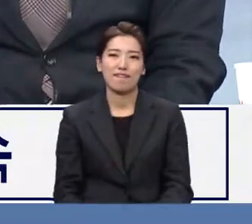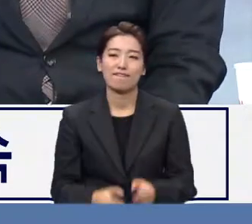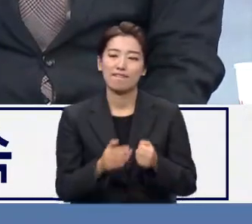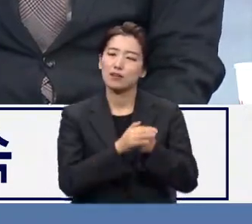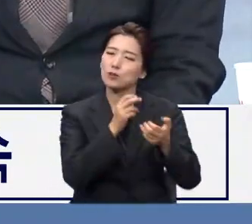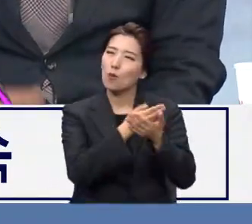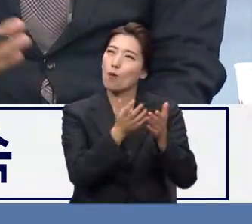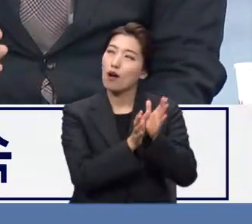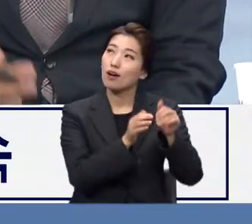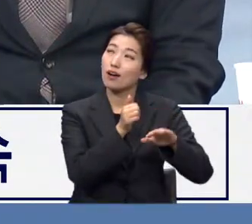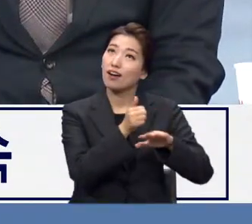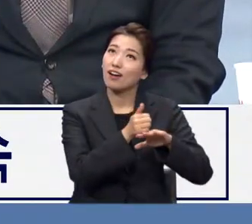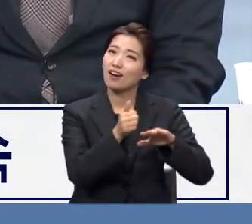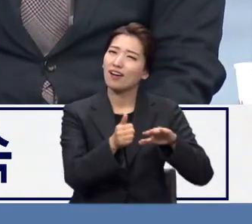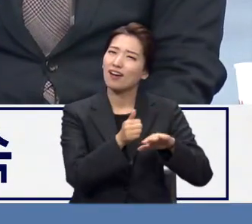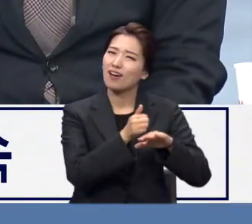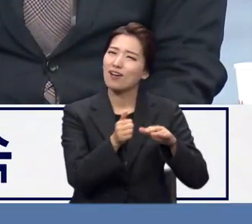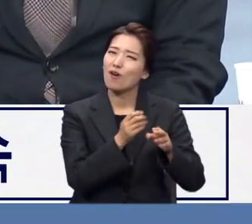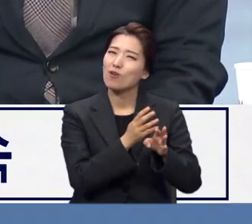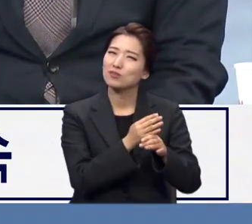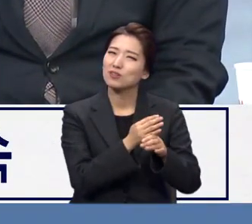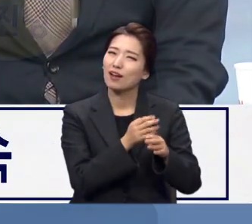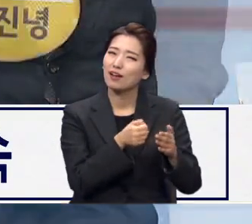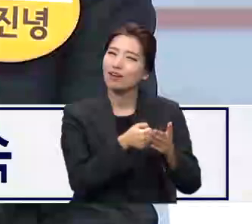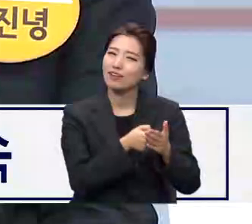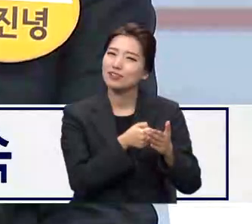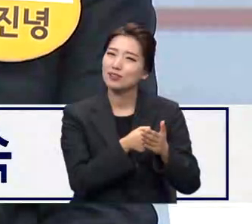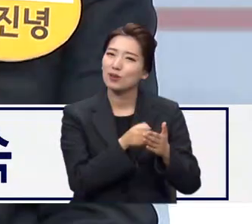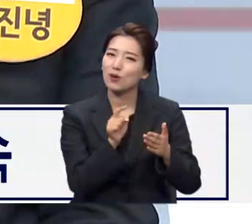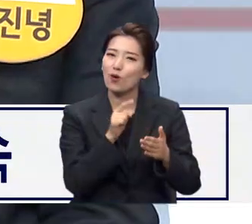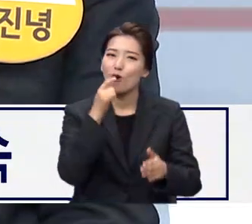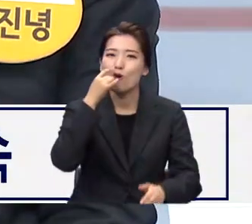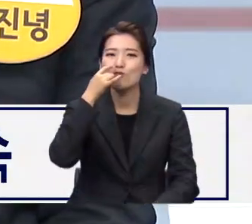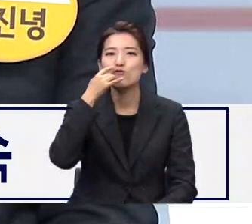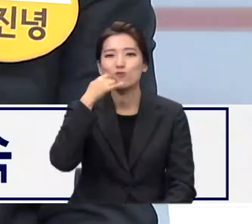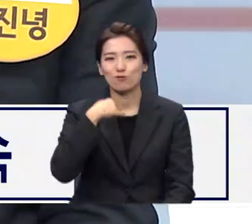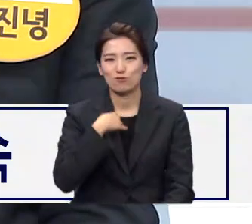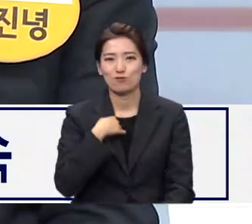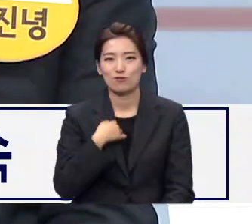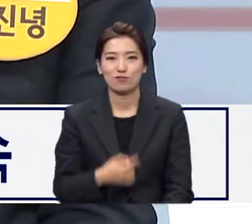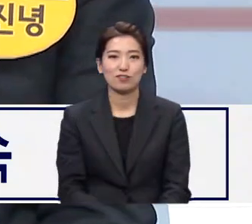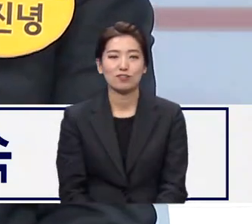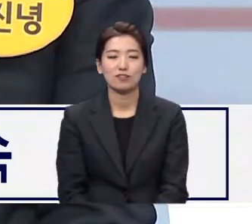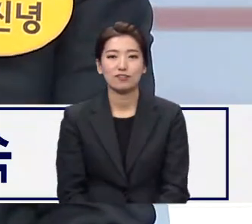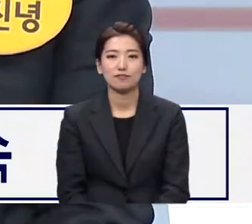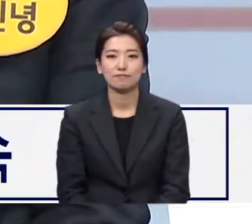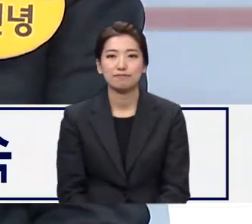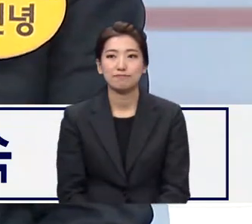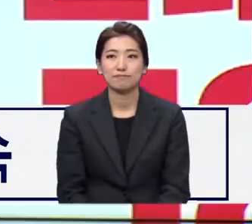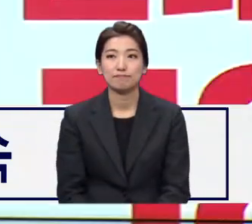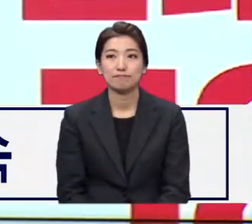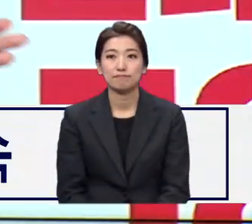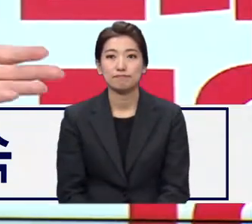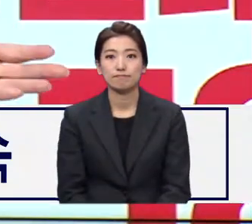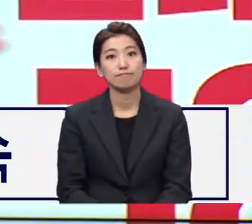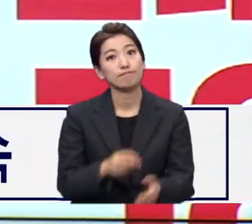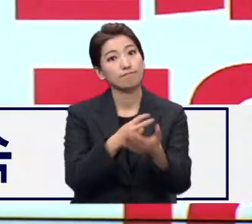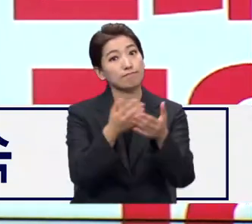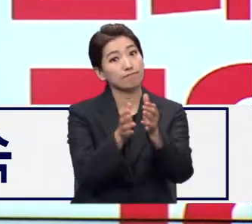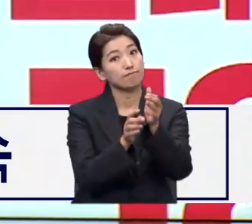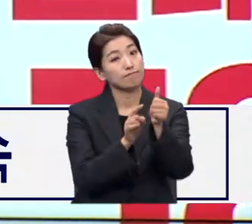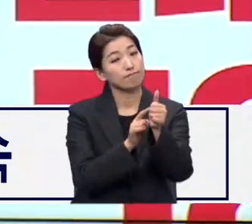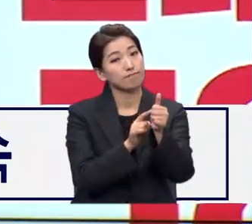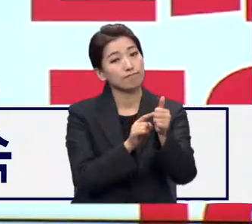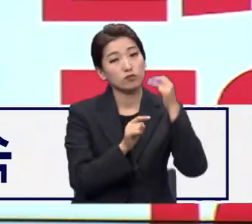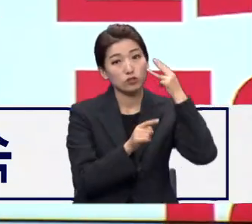모습이 그러한 결단이 언제가 될지 뭐 저 개인적으로 좀 그 궁금하기도 합니다네 지금 한동훈 장관 차출론이 나온다라고